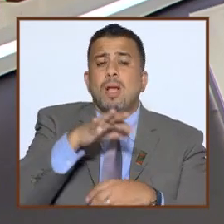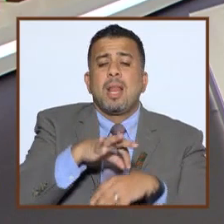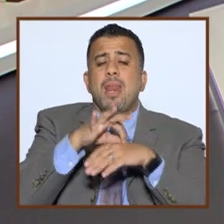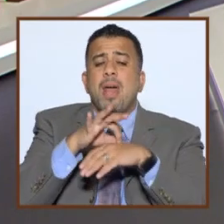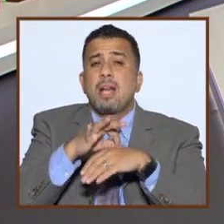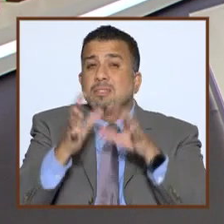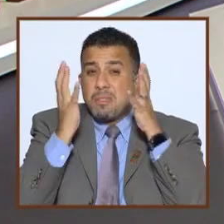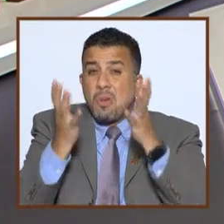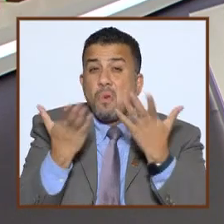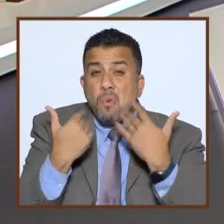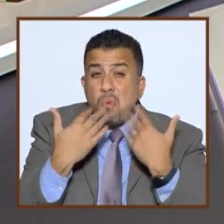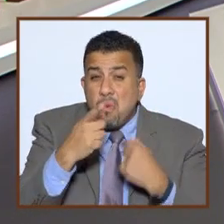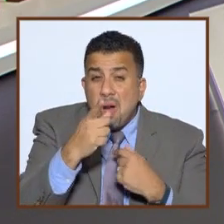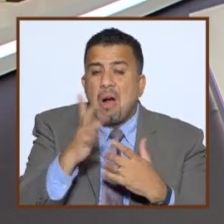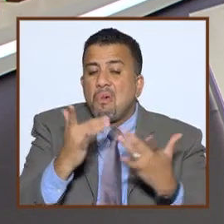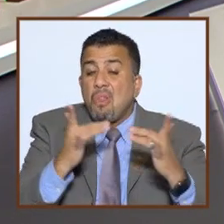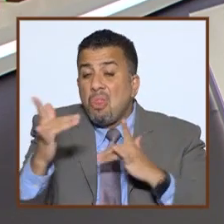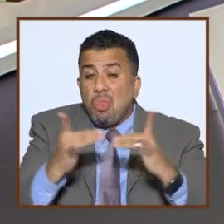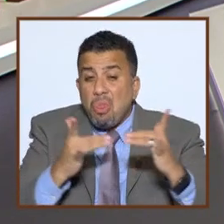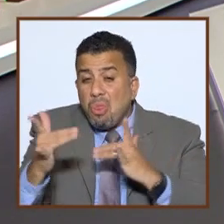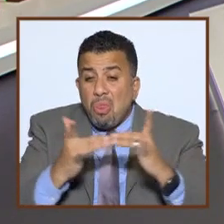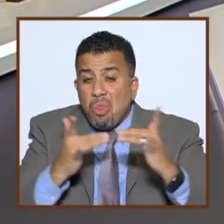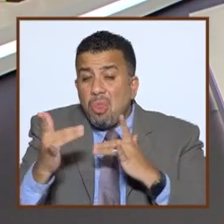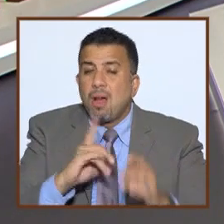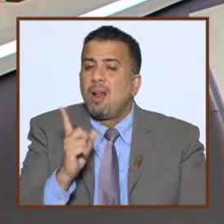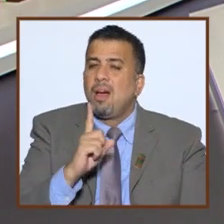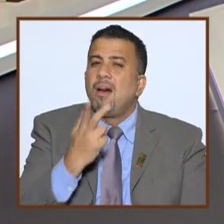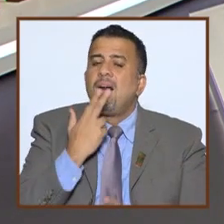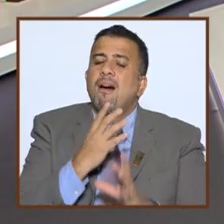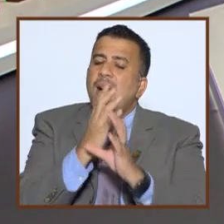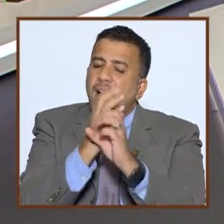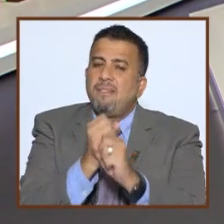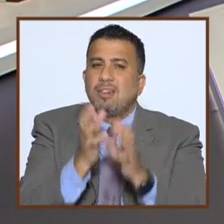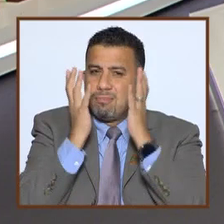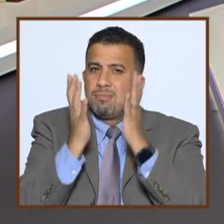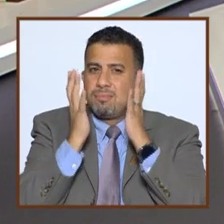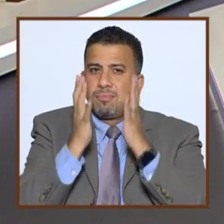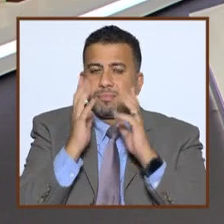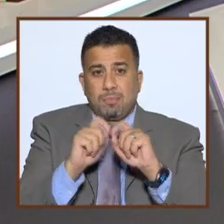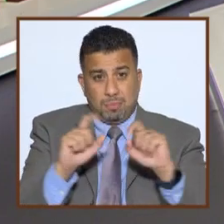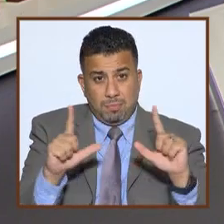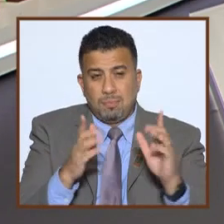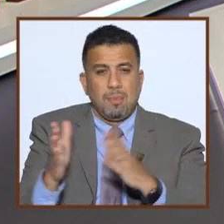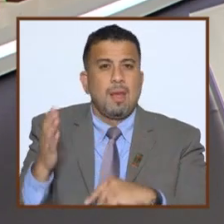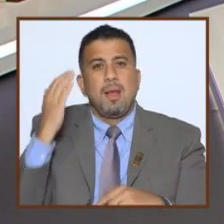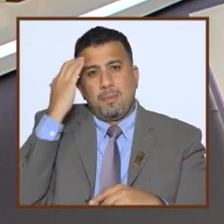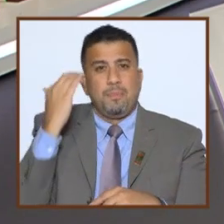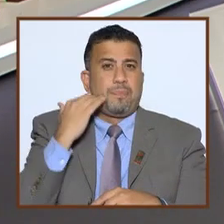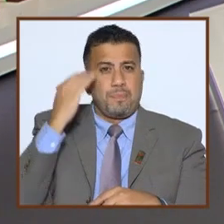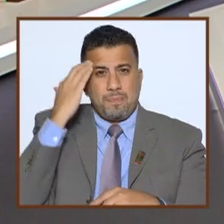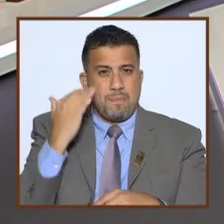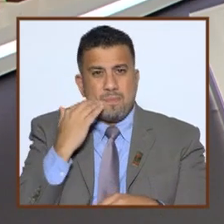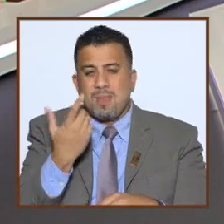من ترك الصلاه او التساهل في العبادات والطاعات بالنسبه للكدمات يا اختي هند